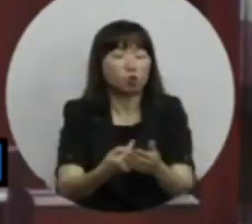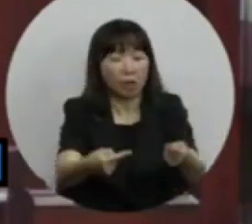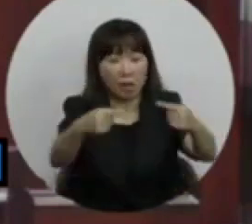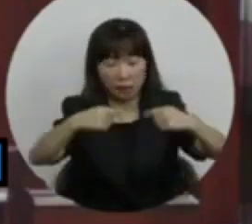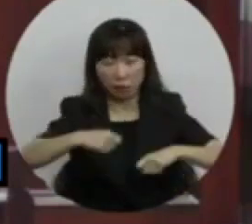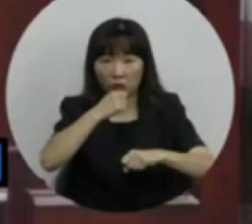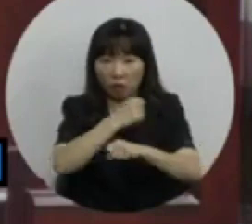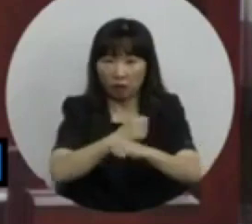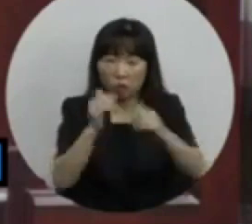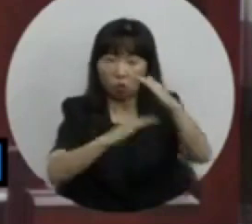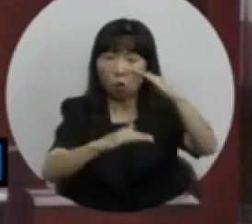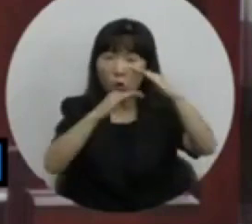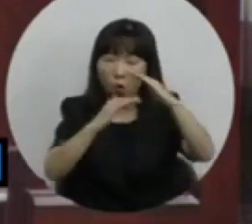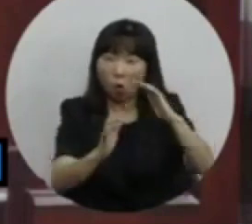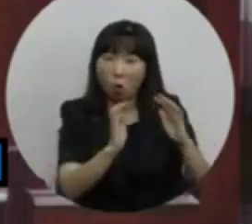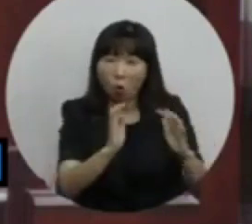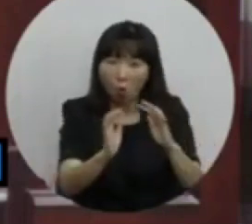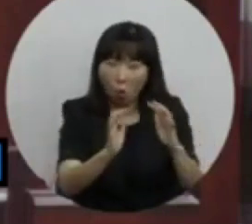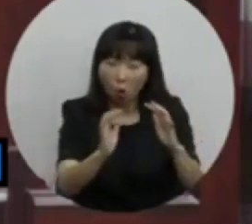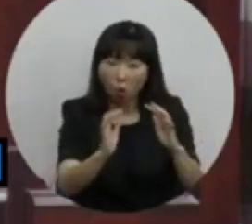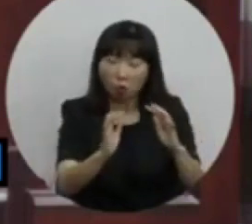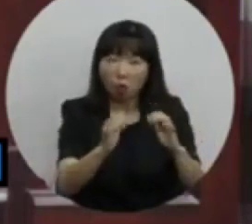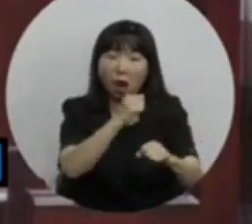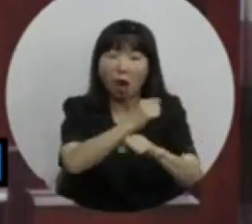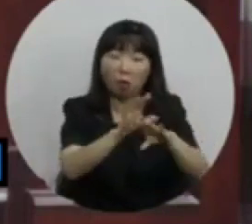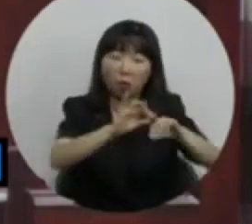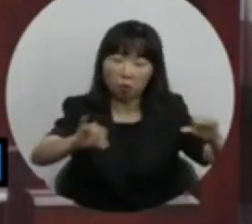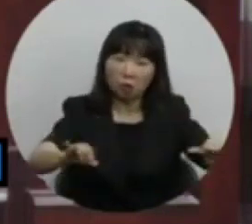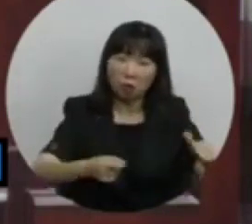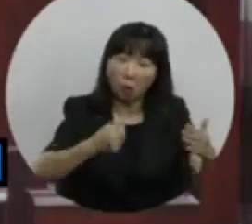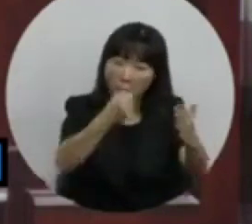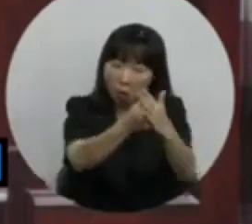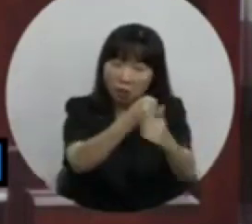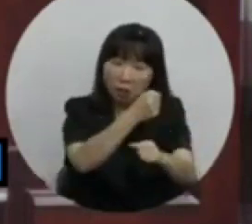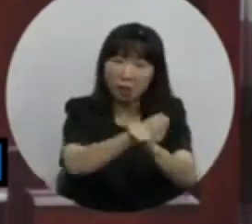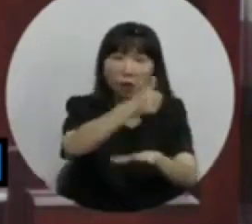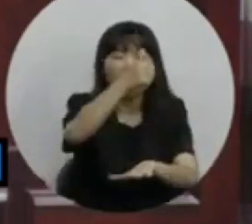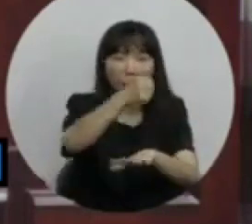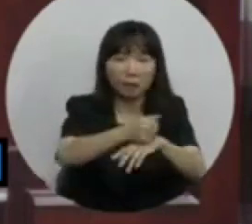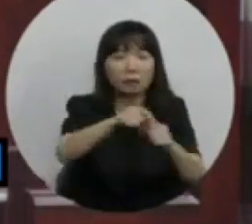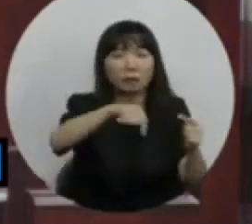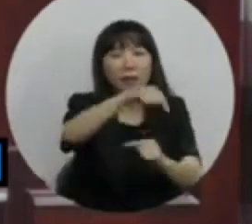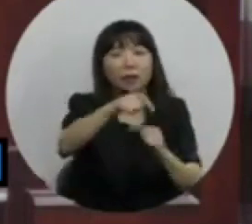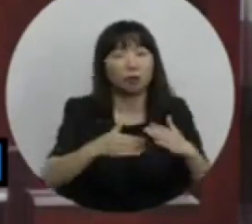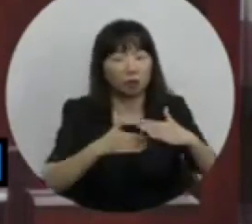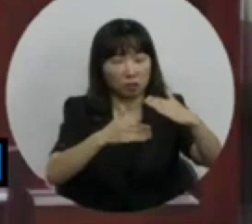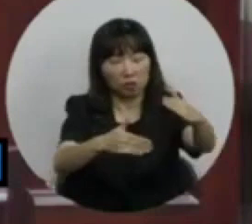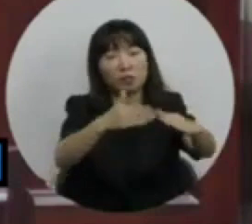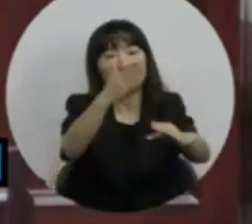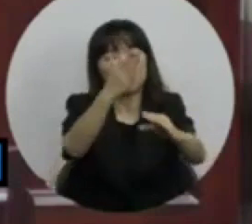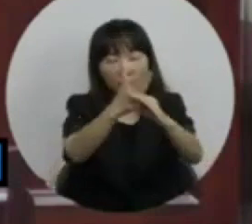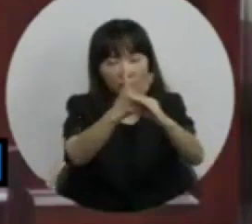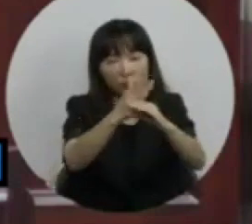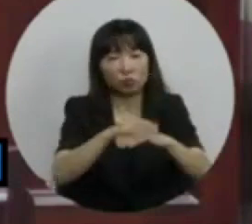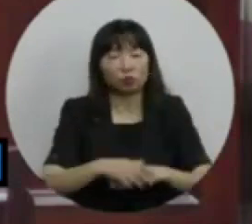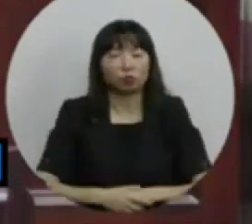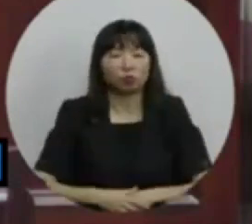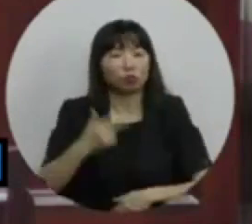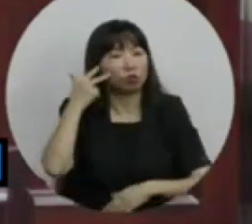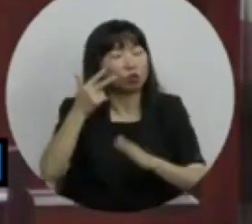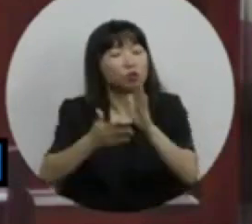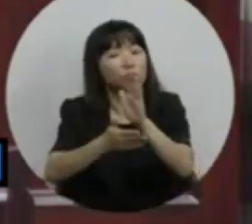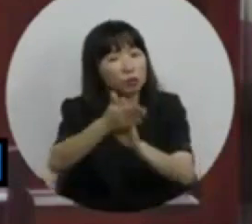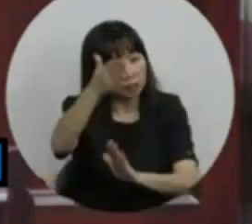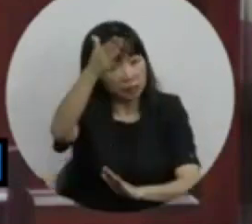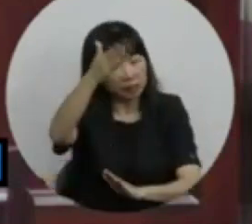공론화 과정을 거쳐 후보지를 확정하고 이제 마무리 행정 절차를 진행 중에 있습니다. 여주시는